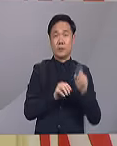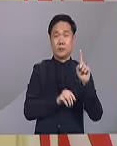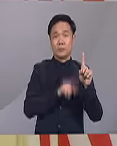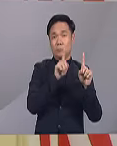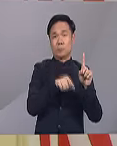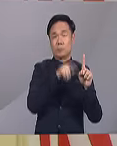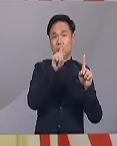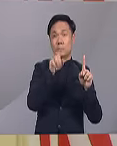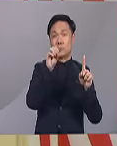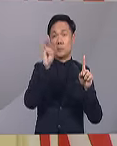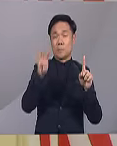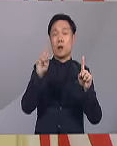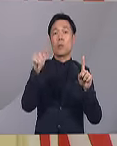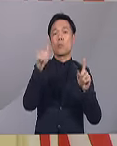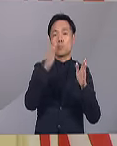1,148 pelajar.